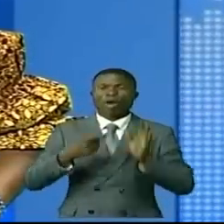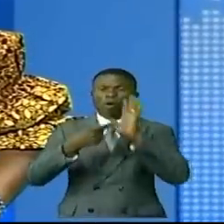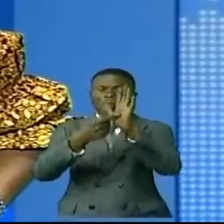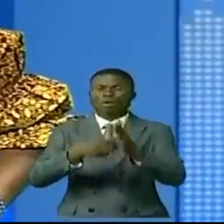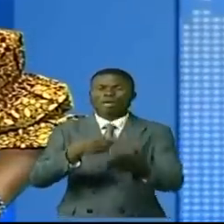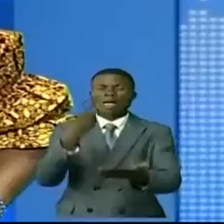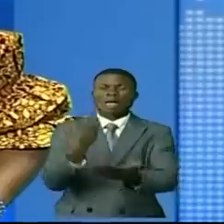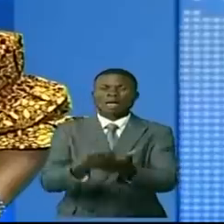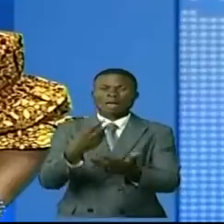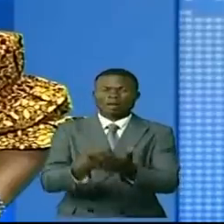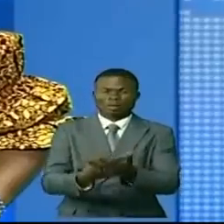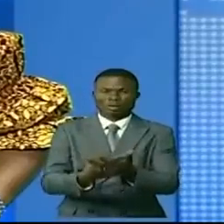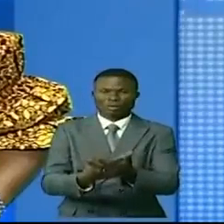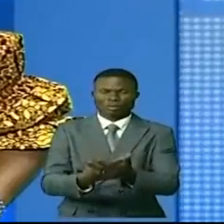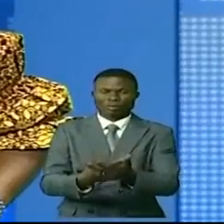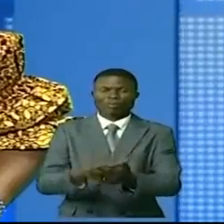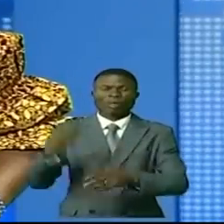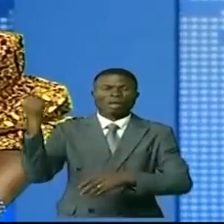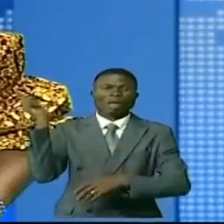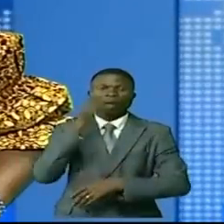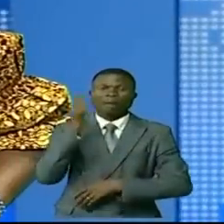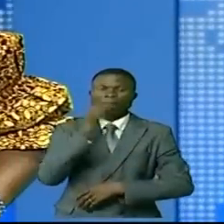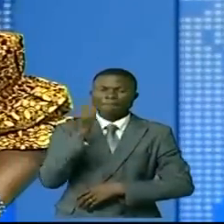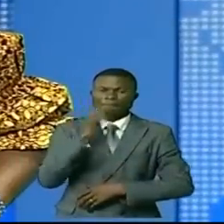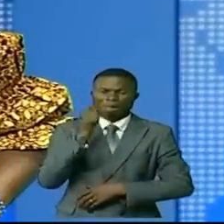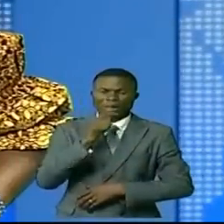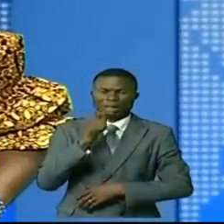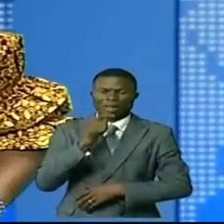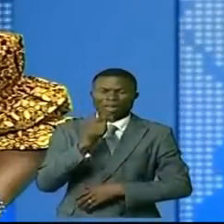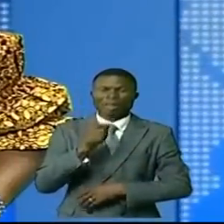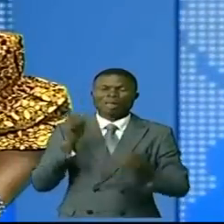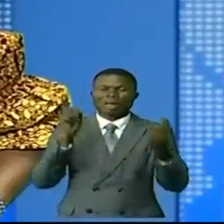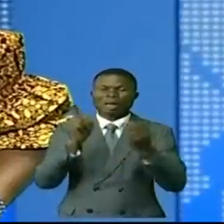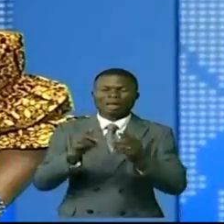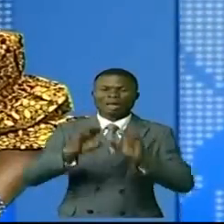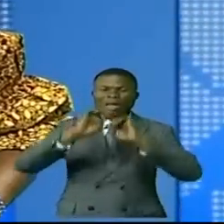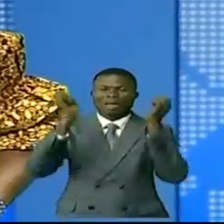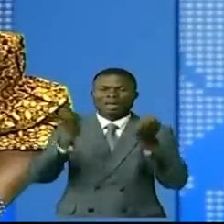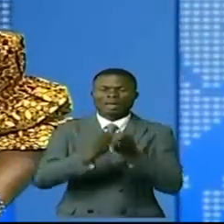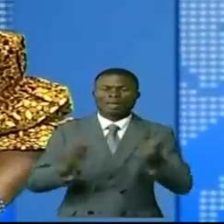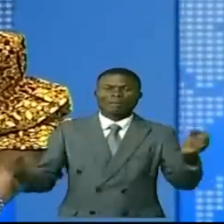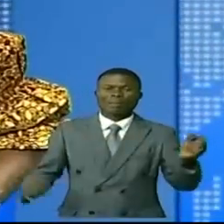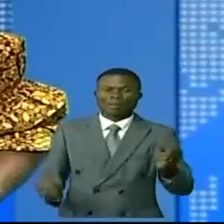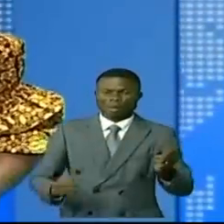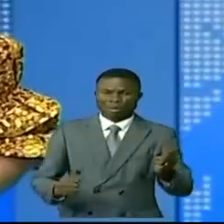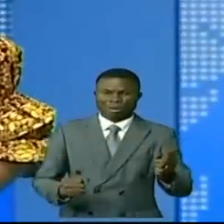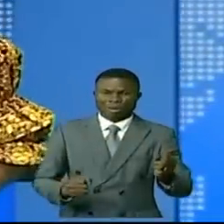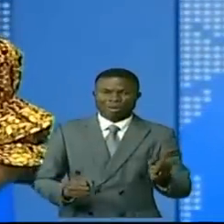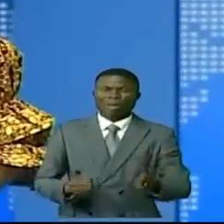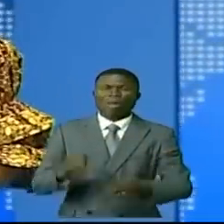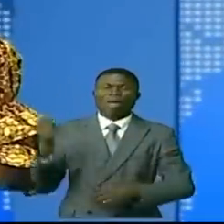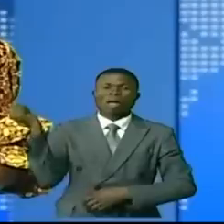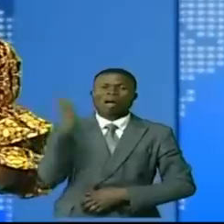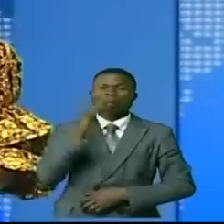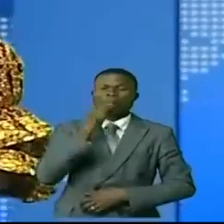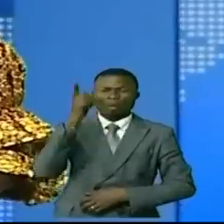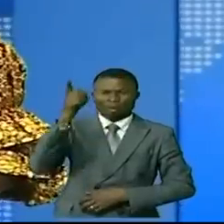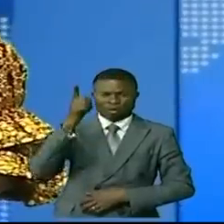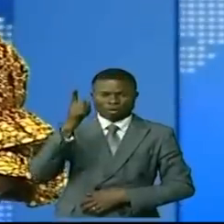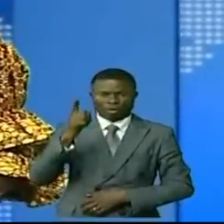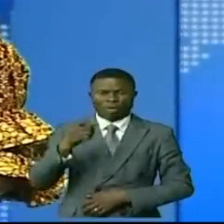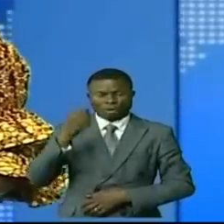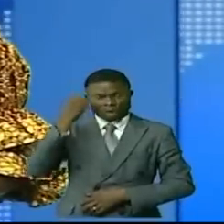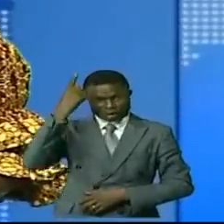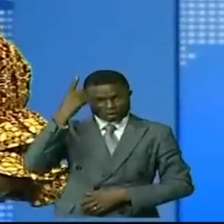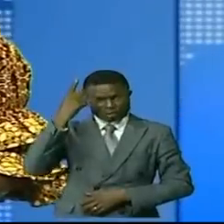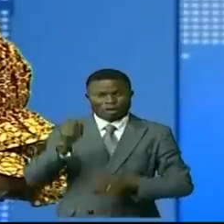d'Afrique. Wydad du Maroc va affronter Pedro Luanda d'Angola au stade Mohamed V du Maroc. Vous avez donc compris,